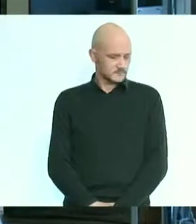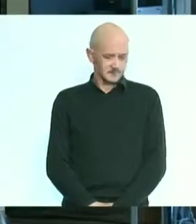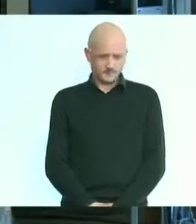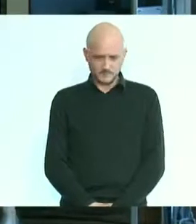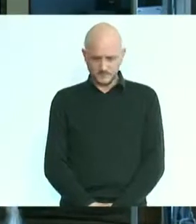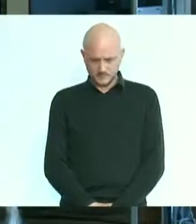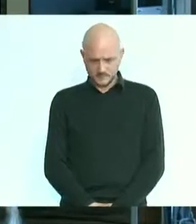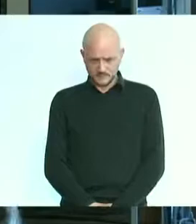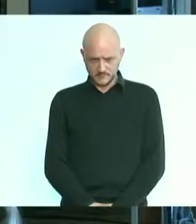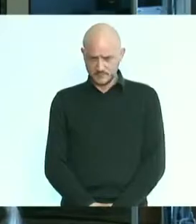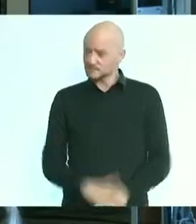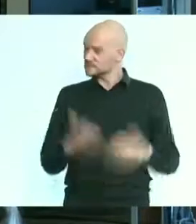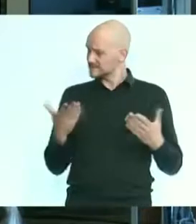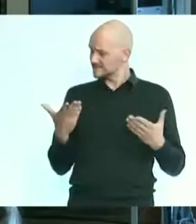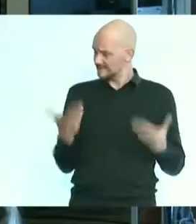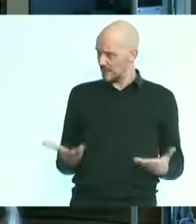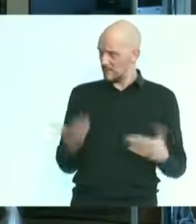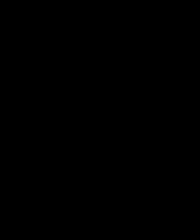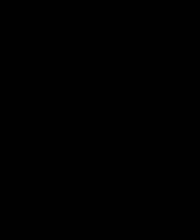crois que nous avons le témoignage.